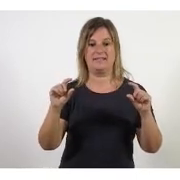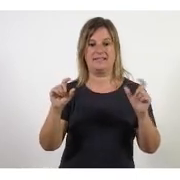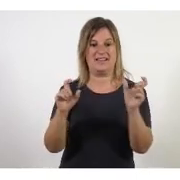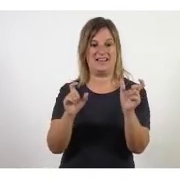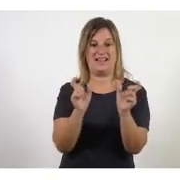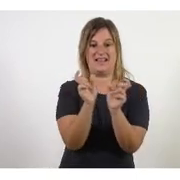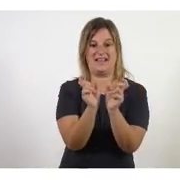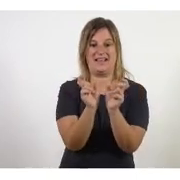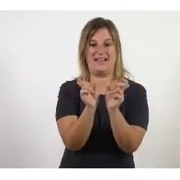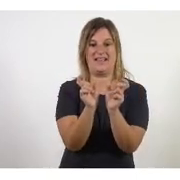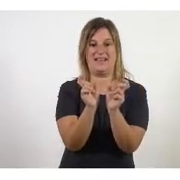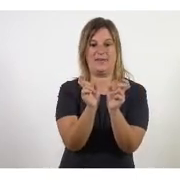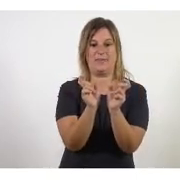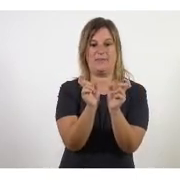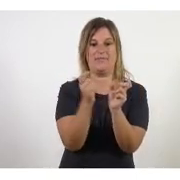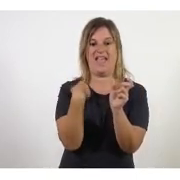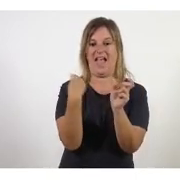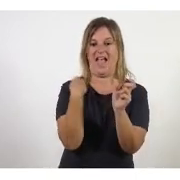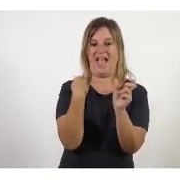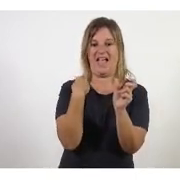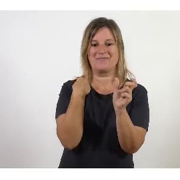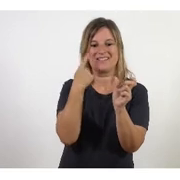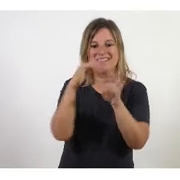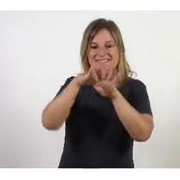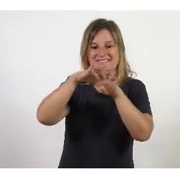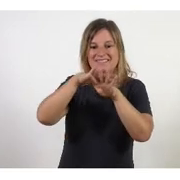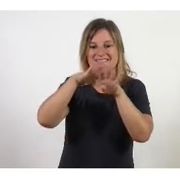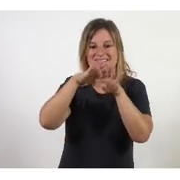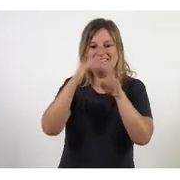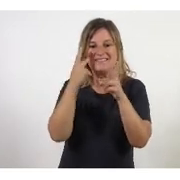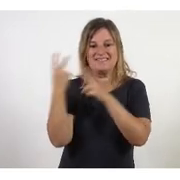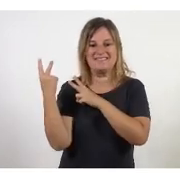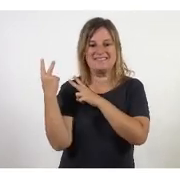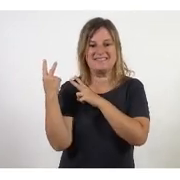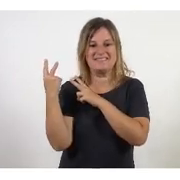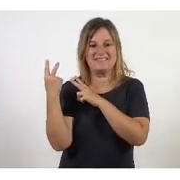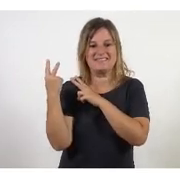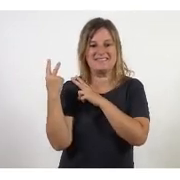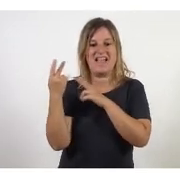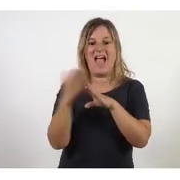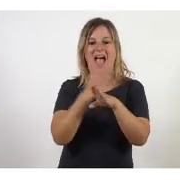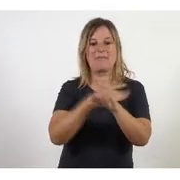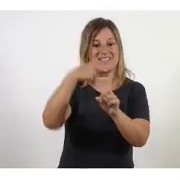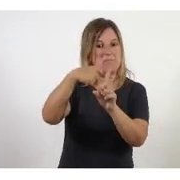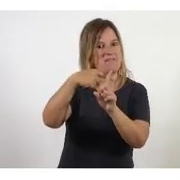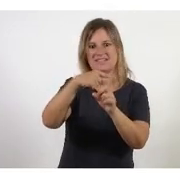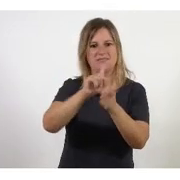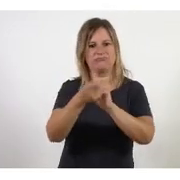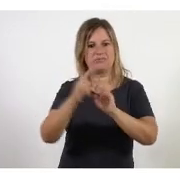clip, em indica, veieu, que hi ha els píxels i aquí del costat